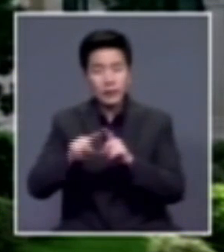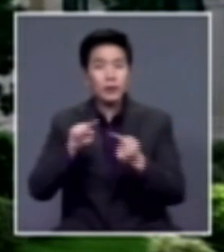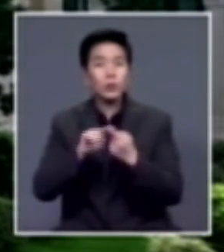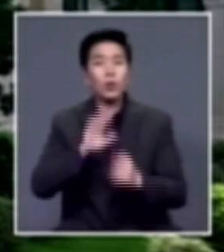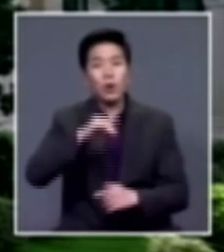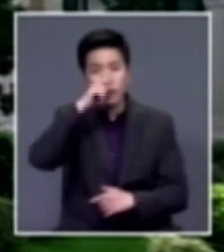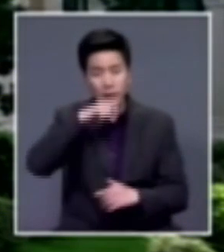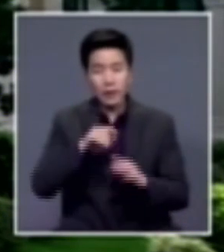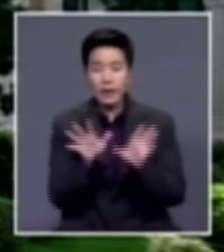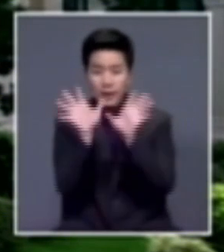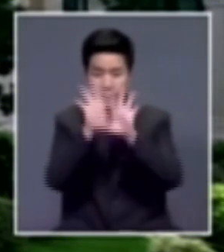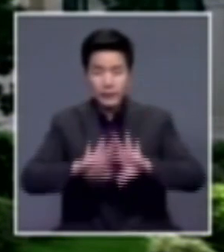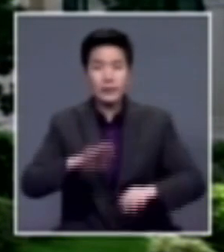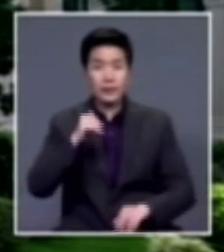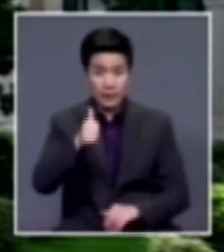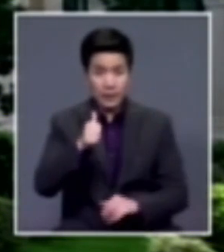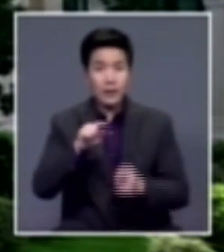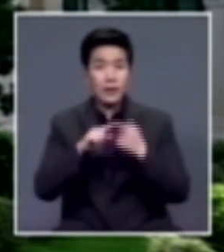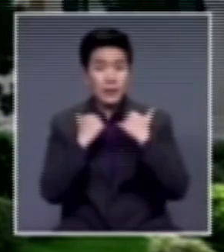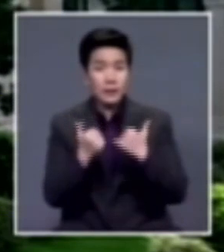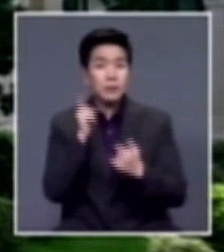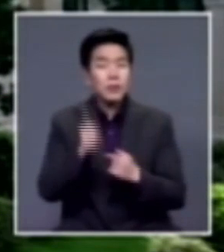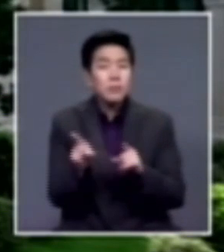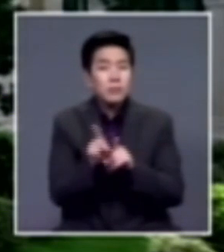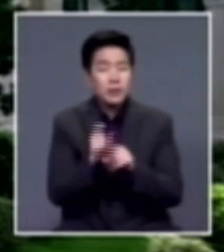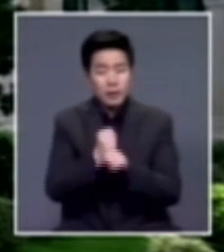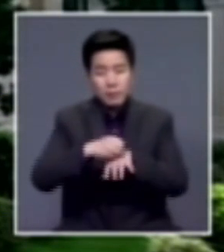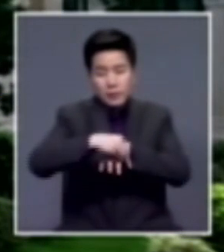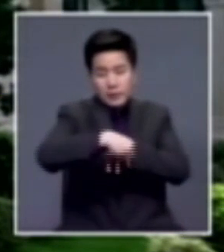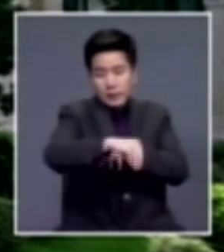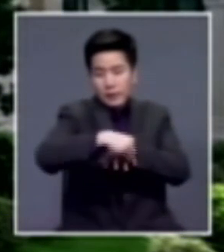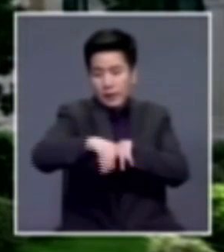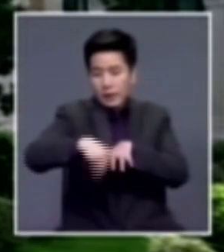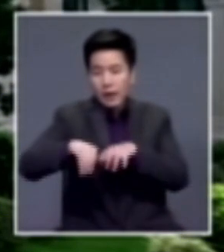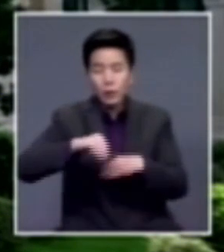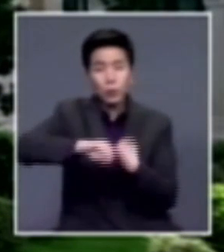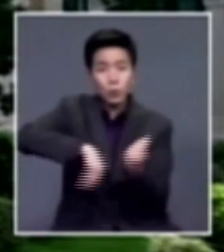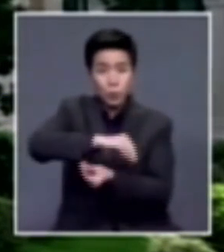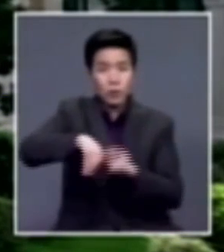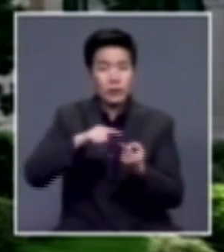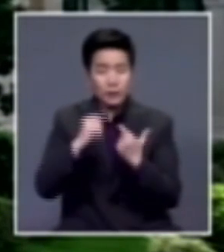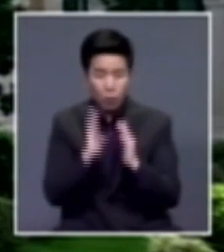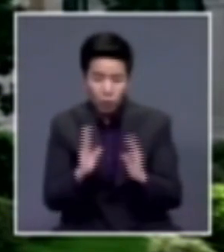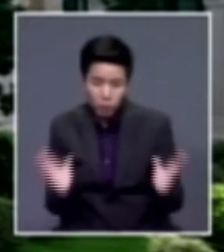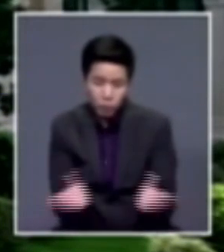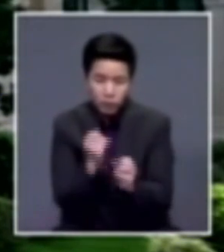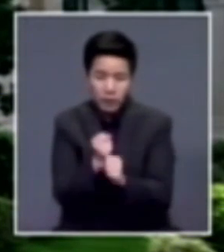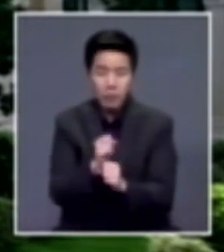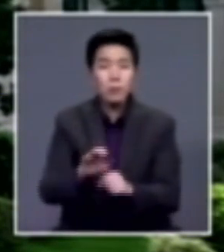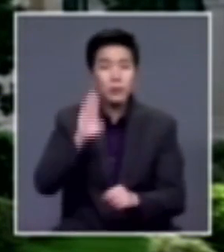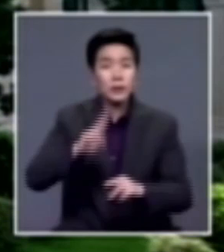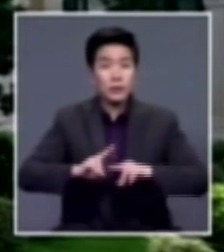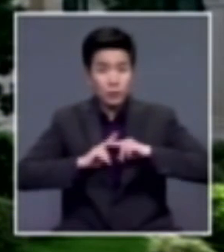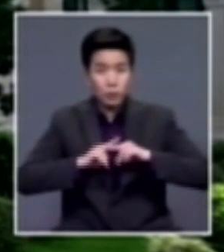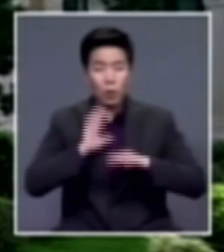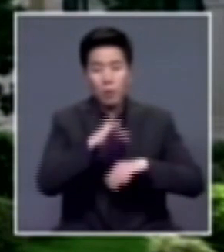ของประเทศและภูมิภาคได้อีกทั้งก็จะเป็นการสร้างเครือข่ายธุรกิจเชื่อมโยงกับกลุ่มที่จะเป็นแรงขับเคลื่อนภาคเอกชน